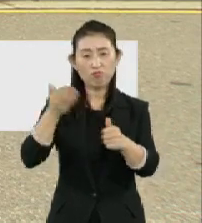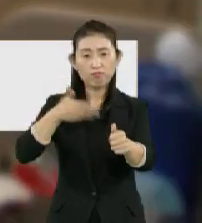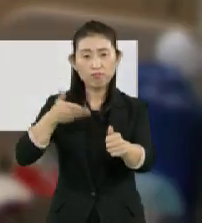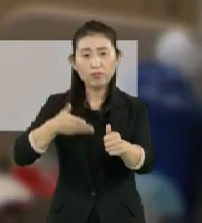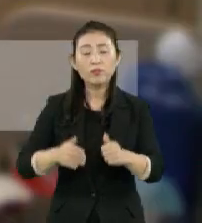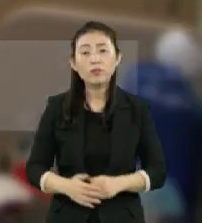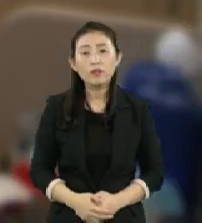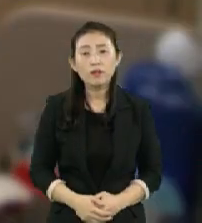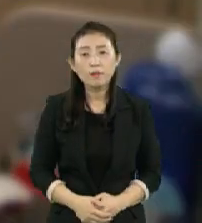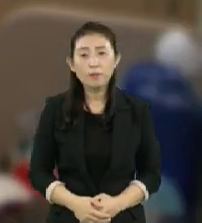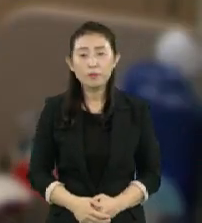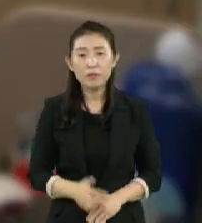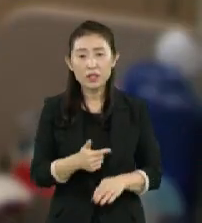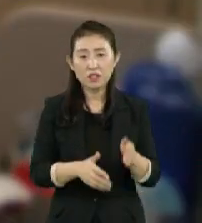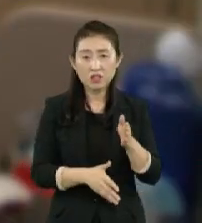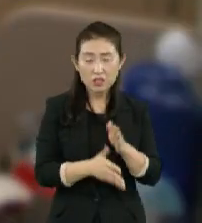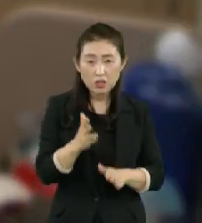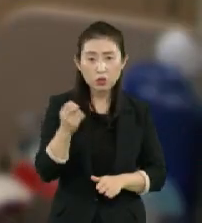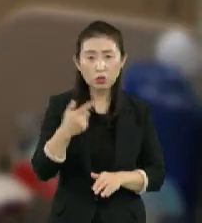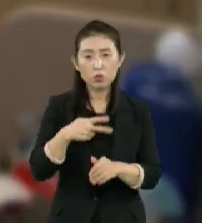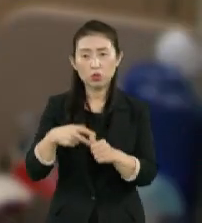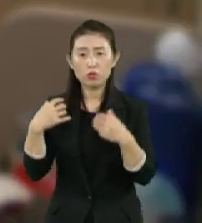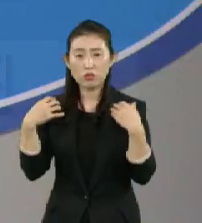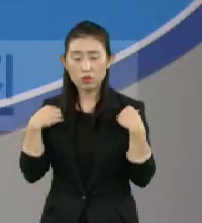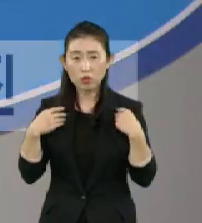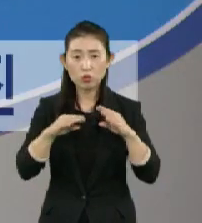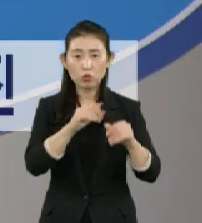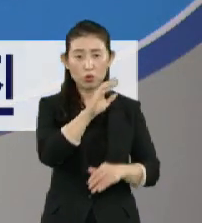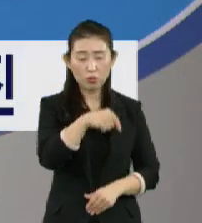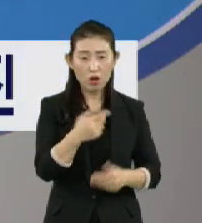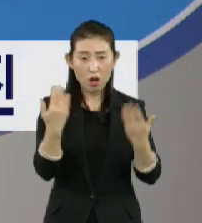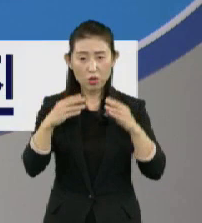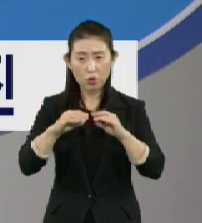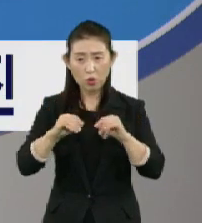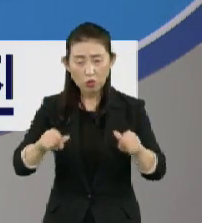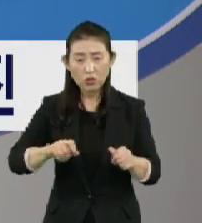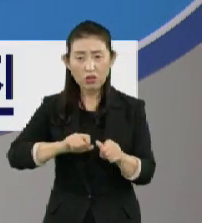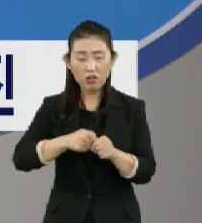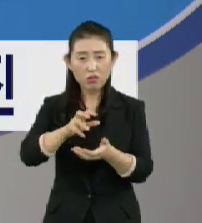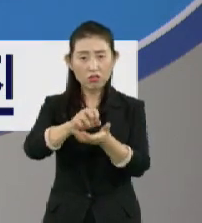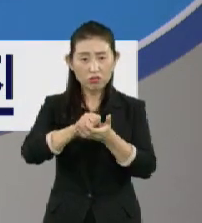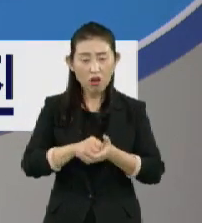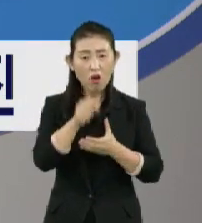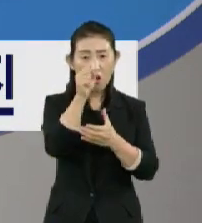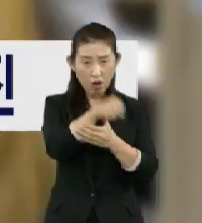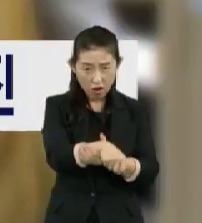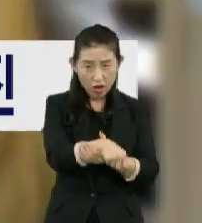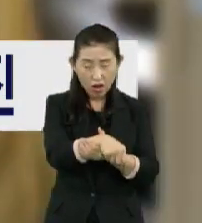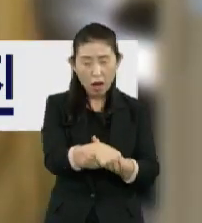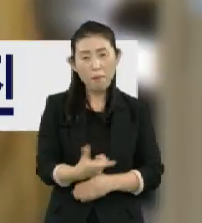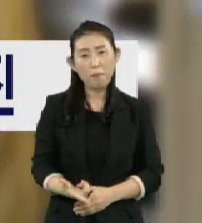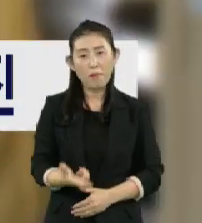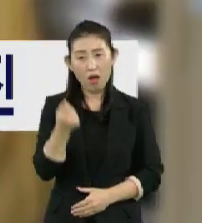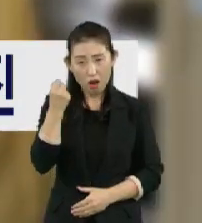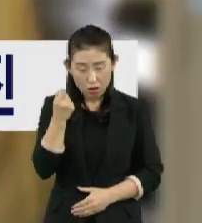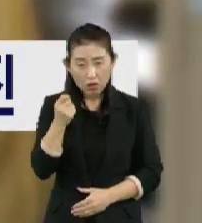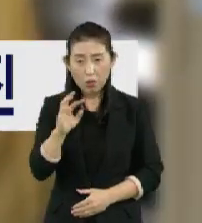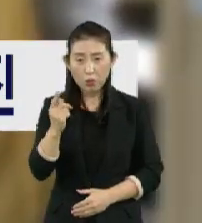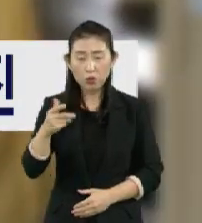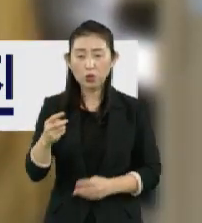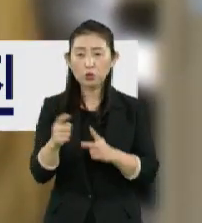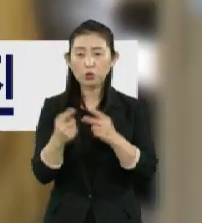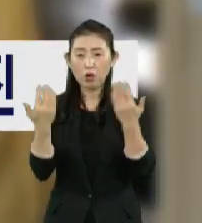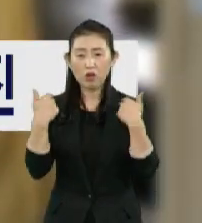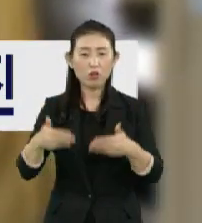부탁드립니다. 대전시와 대전교육청은 국토부가 학교용지 강제 수용을 승인할 경우 조속히